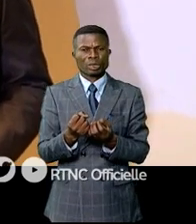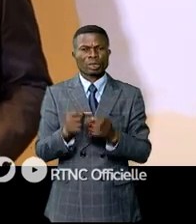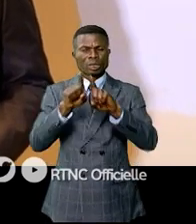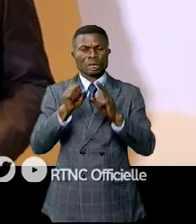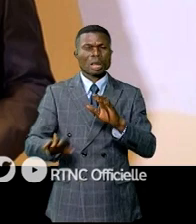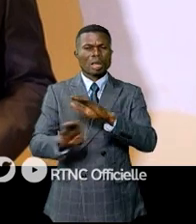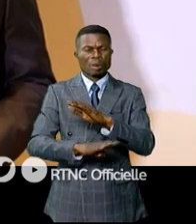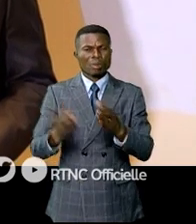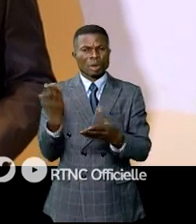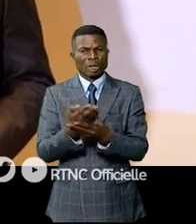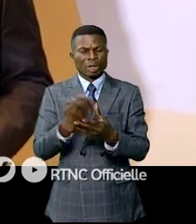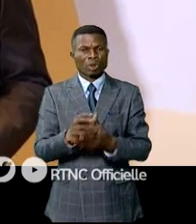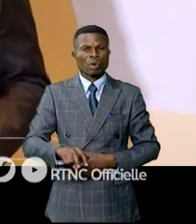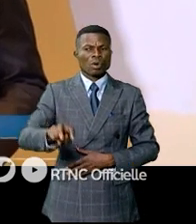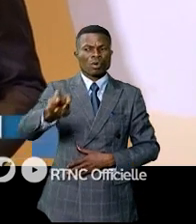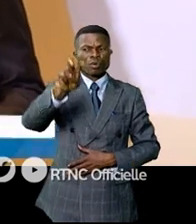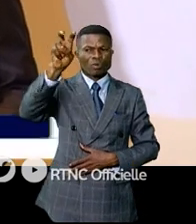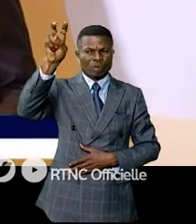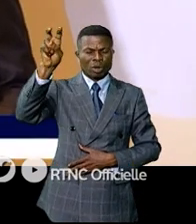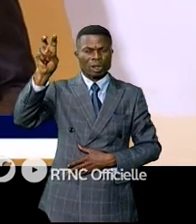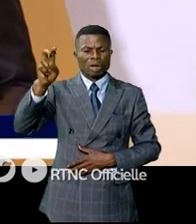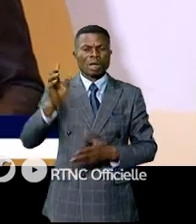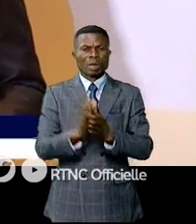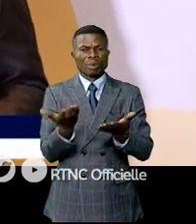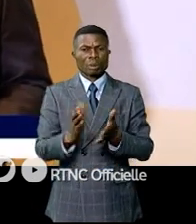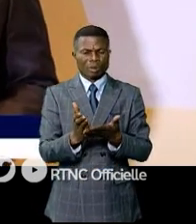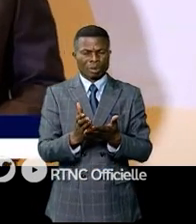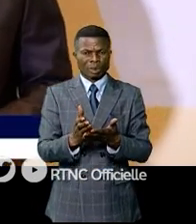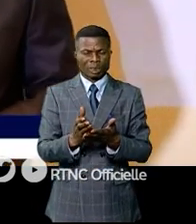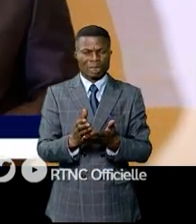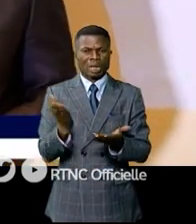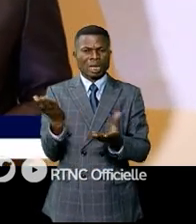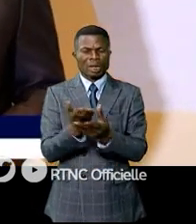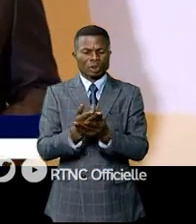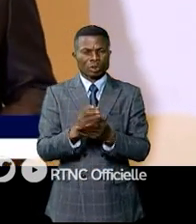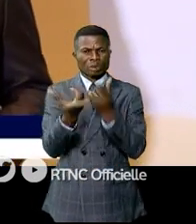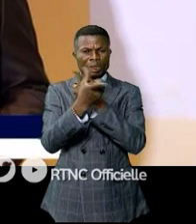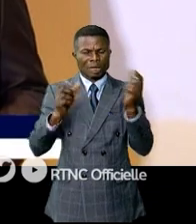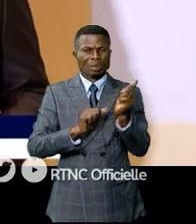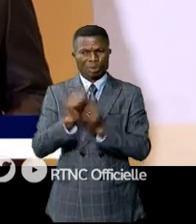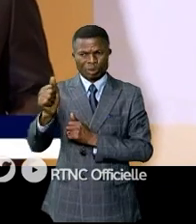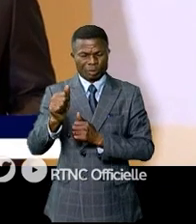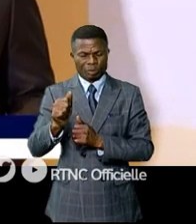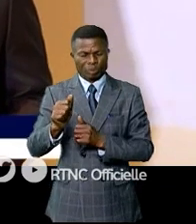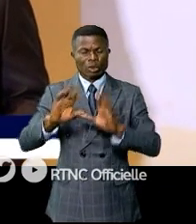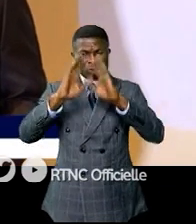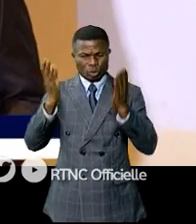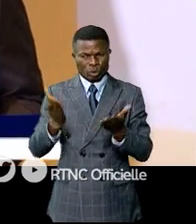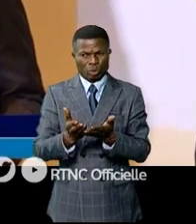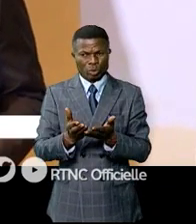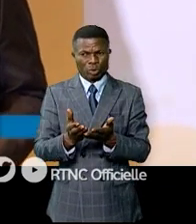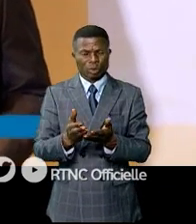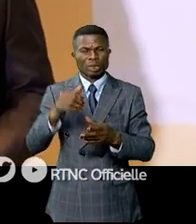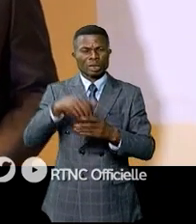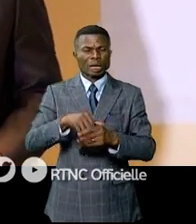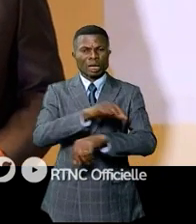les bases de documents de voyage comme passeport, laissez-passer, etc., se retrouvent sous la